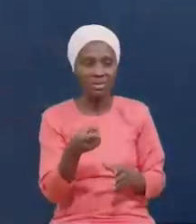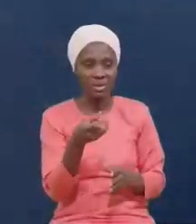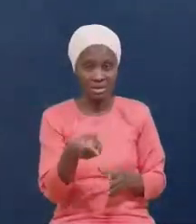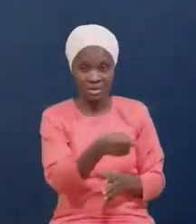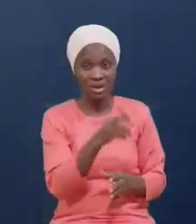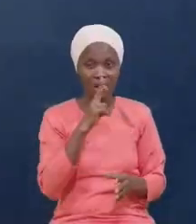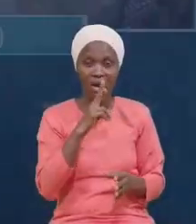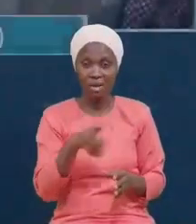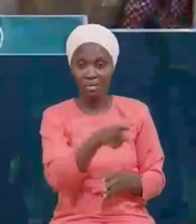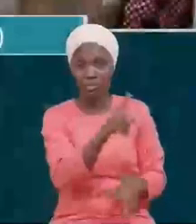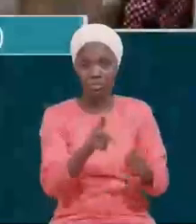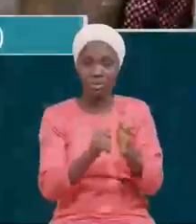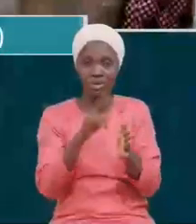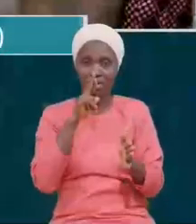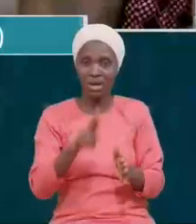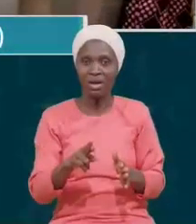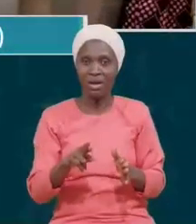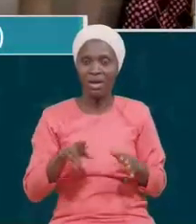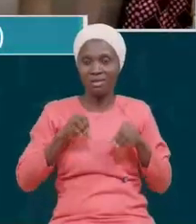D'autres sont déprimés par le diable.